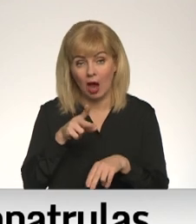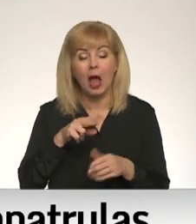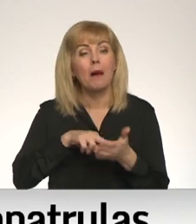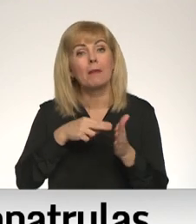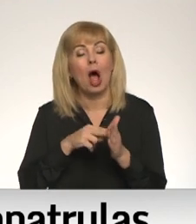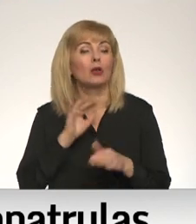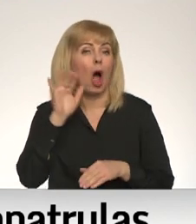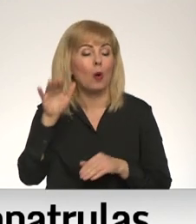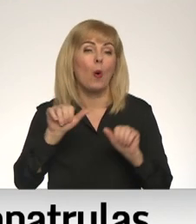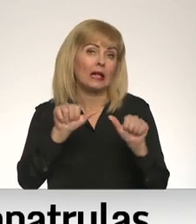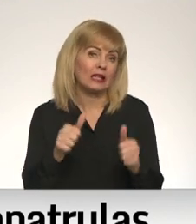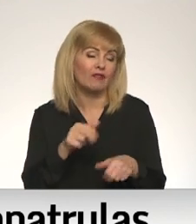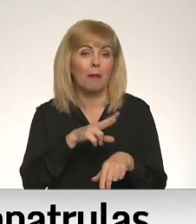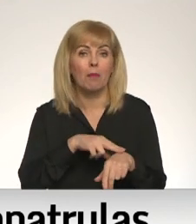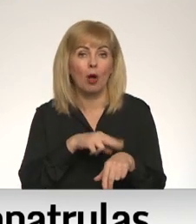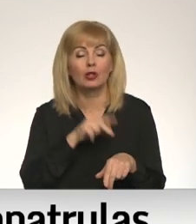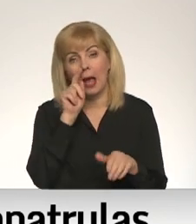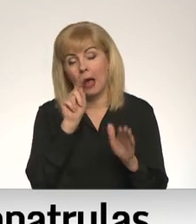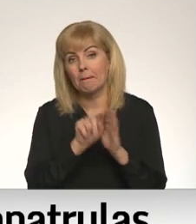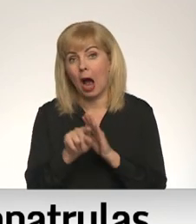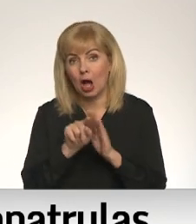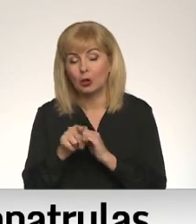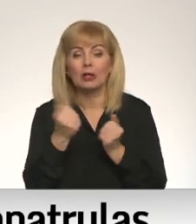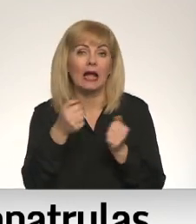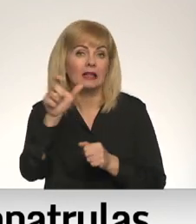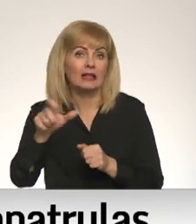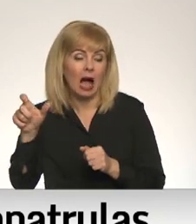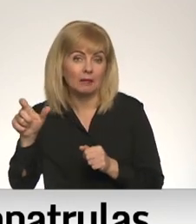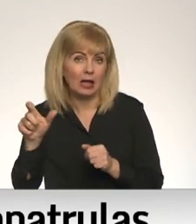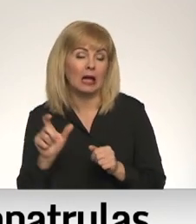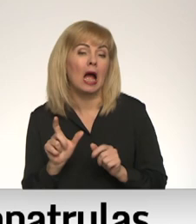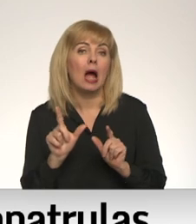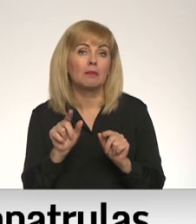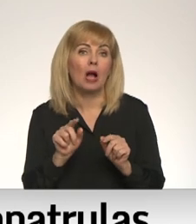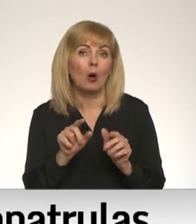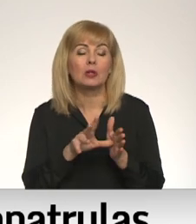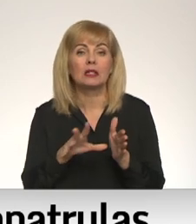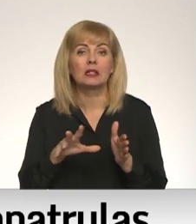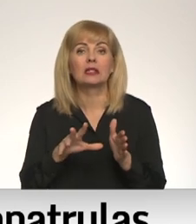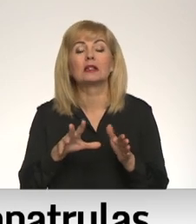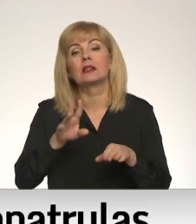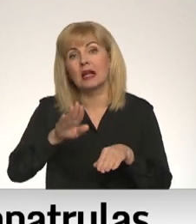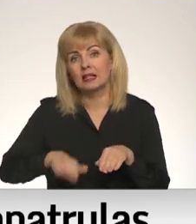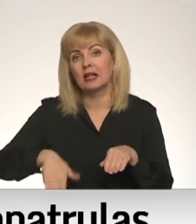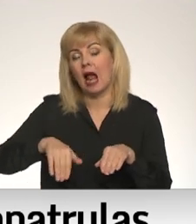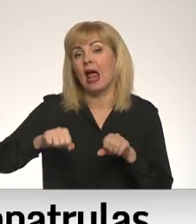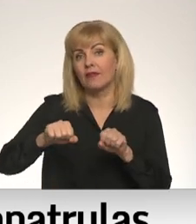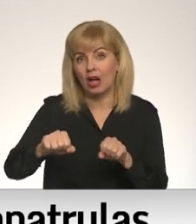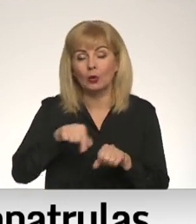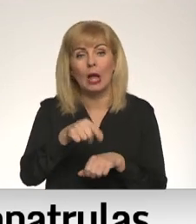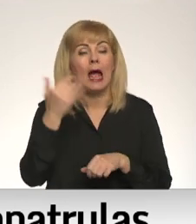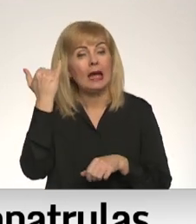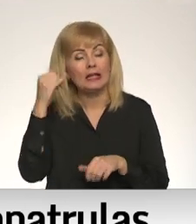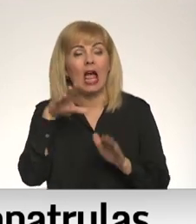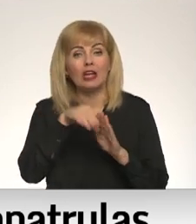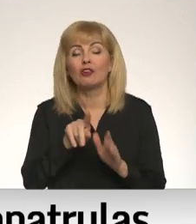nākotnē izveidot arī tādu policistu patruļu, kuras darbinieki pārvietotos ar elektroskrējriteņiem. Šobrīd gan šīs idejas